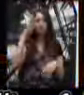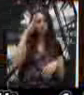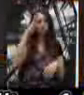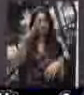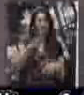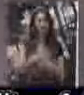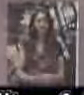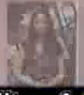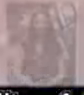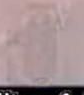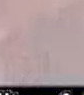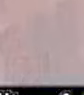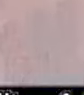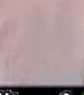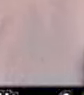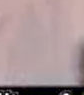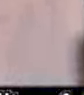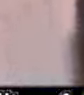جدا.